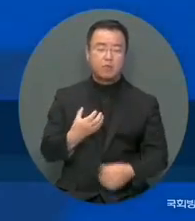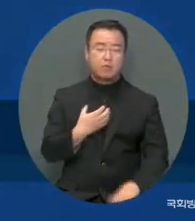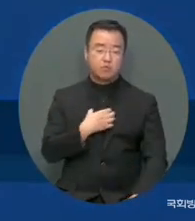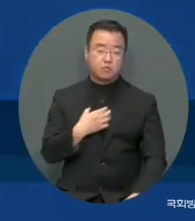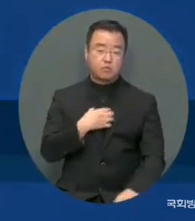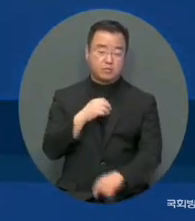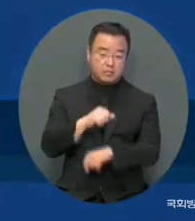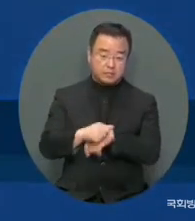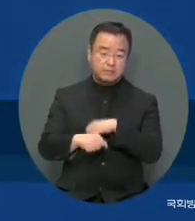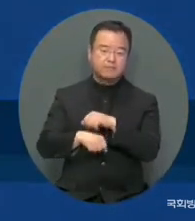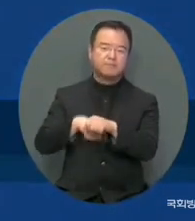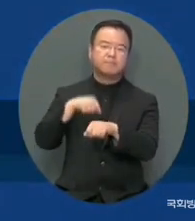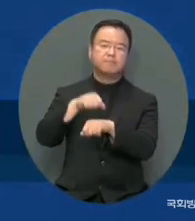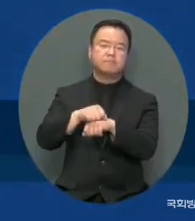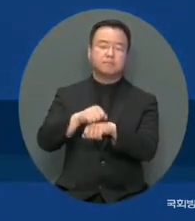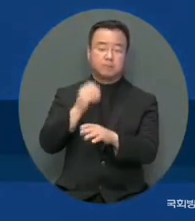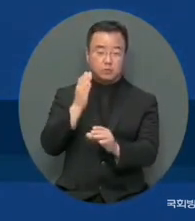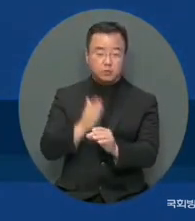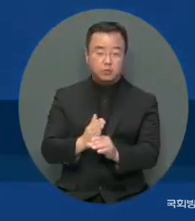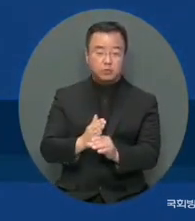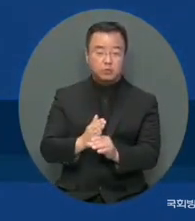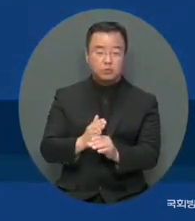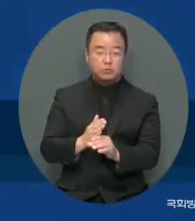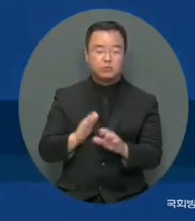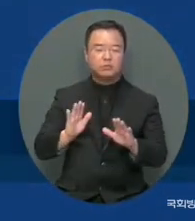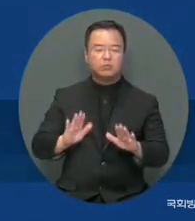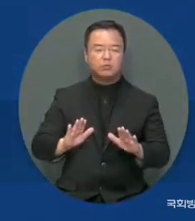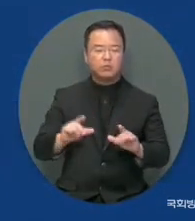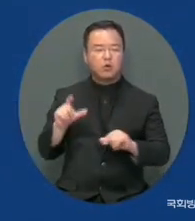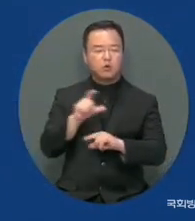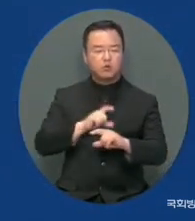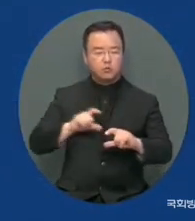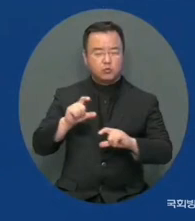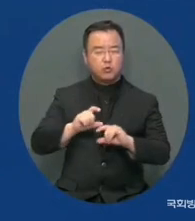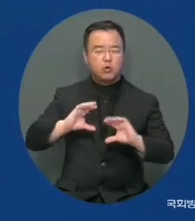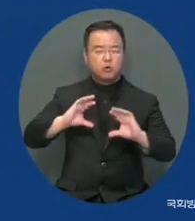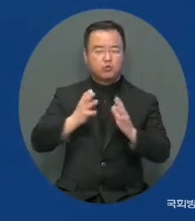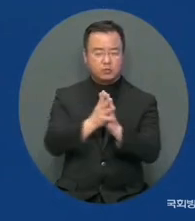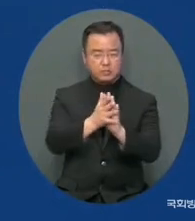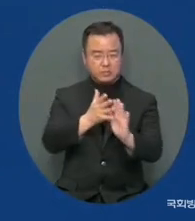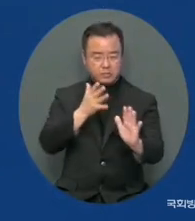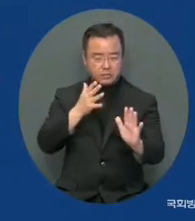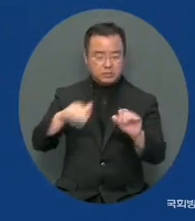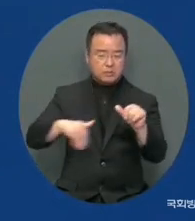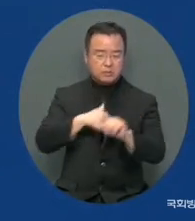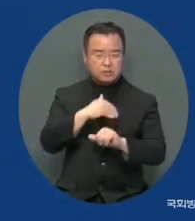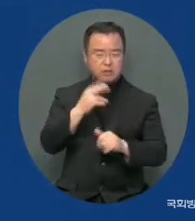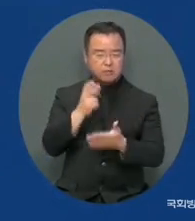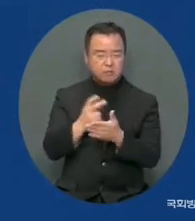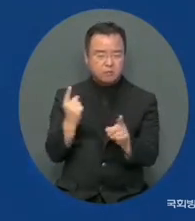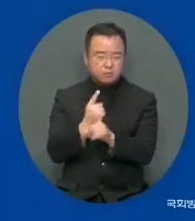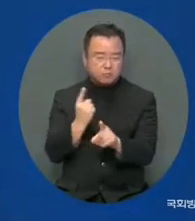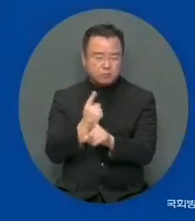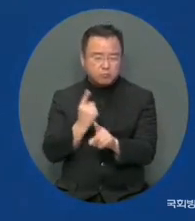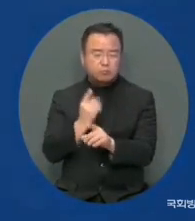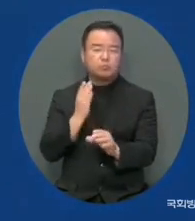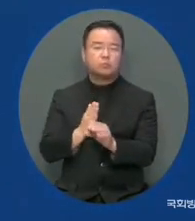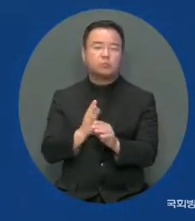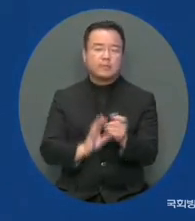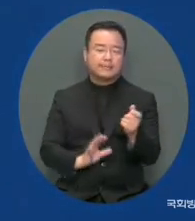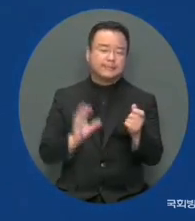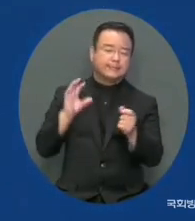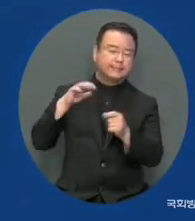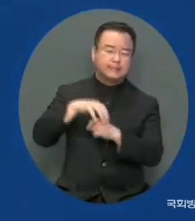있습니다. 무엇보다 국제질서 재편을 주목해야 합니다. 세계사의